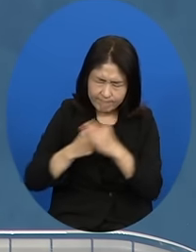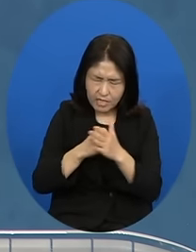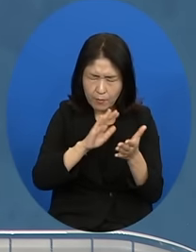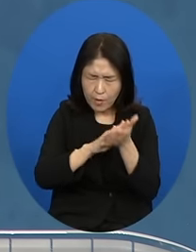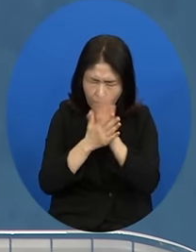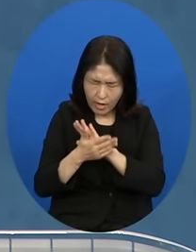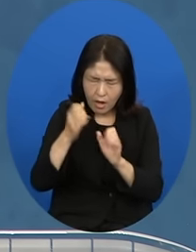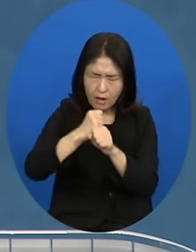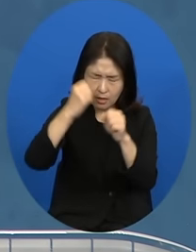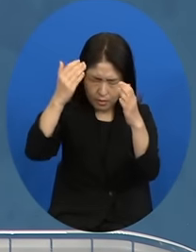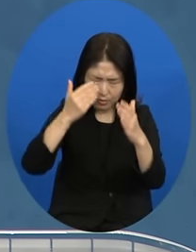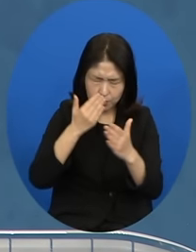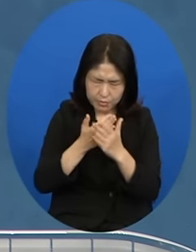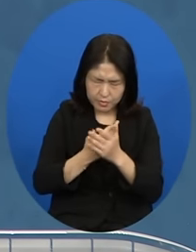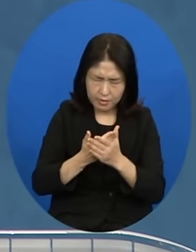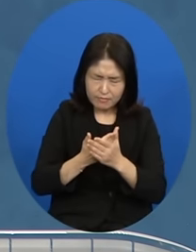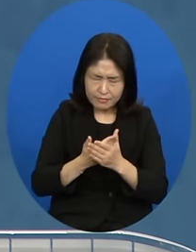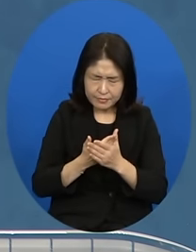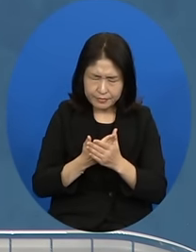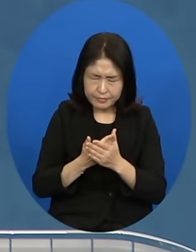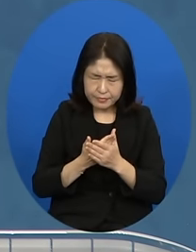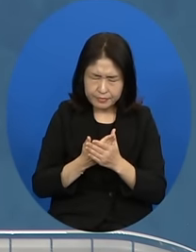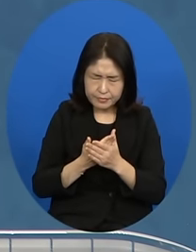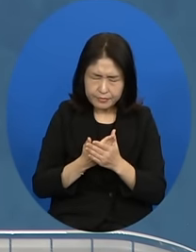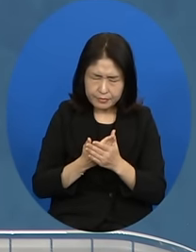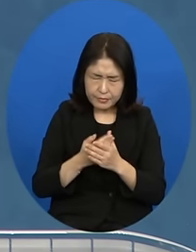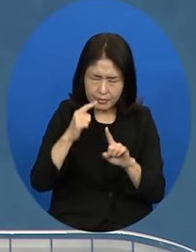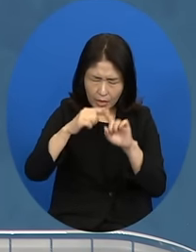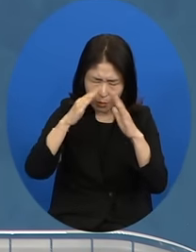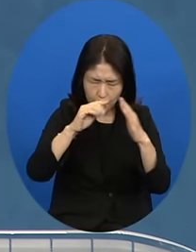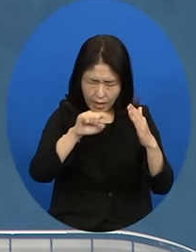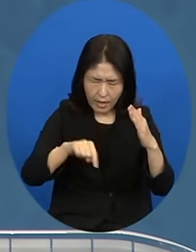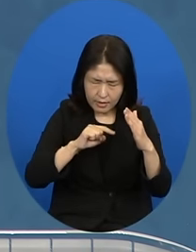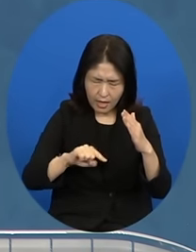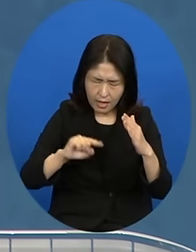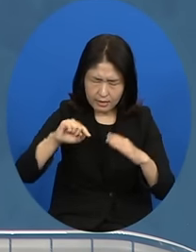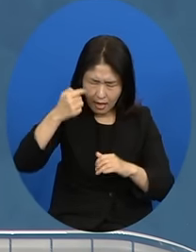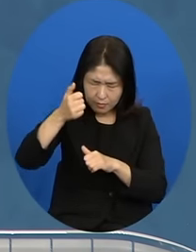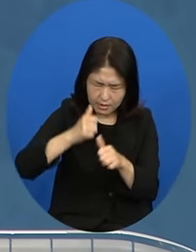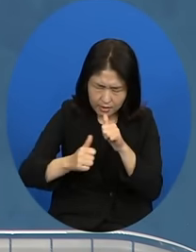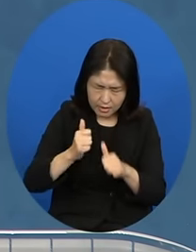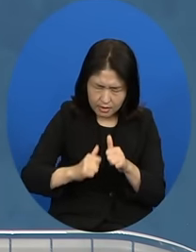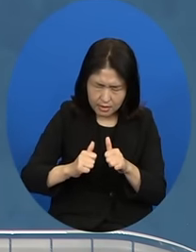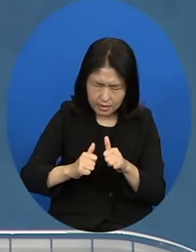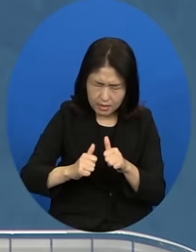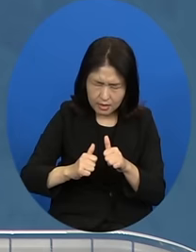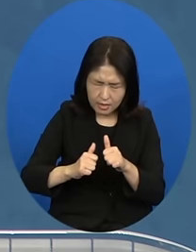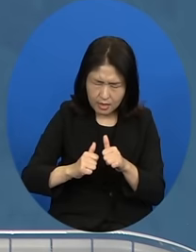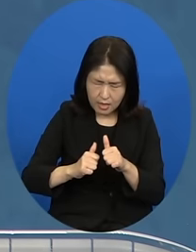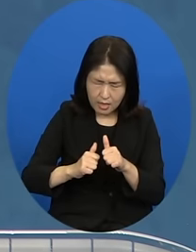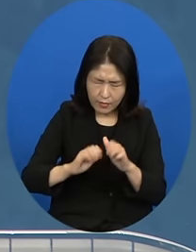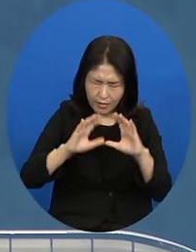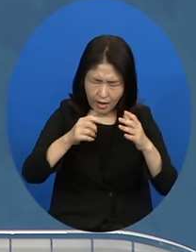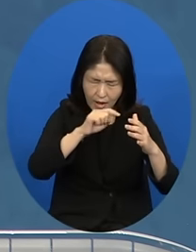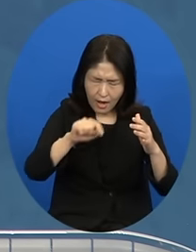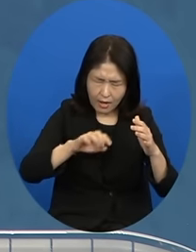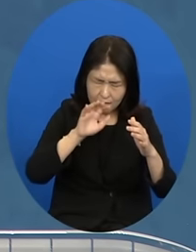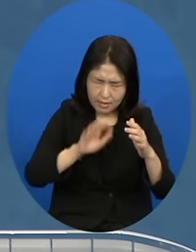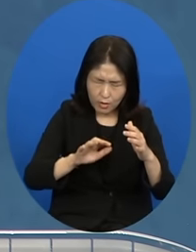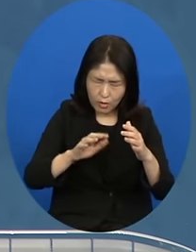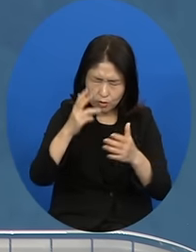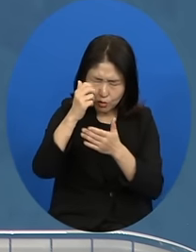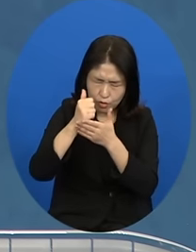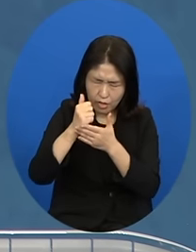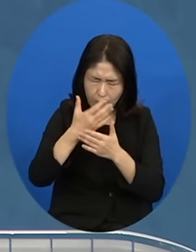있는 예배가 되게 하여 주옵소서. 하나님, 이 교회의 다음 세대들이 하나님 이 나라와 민족 열방에 나가 주의 복음을